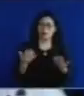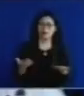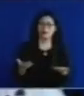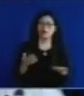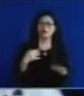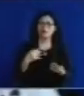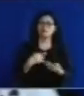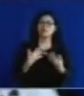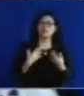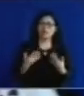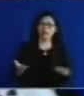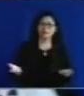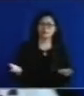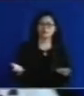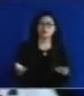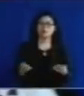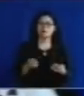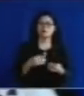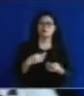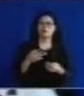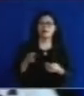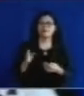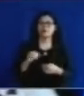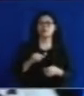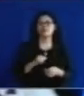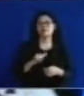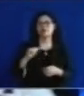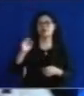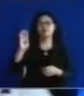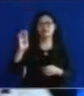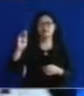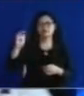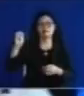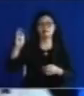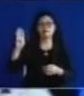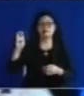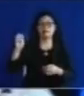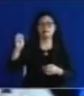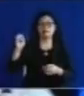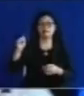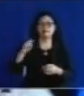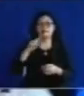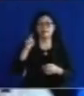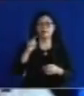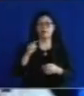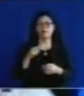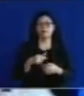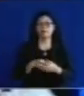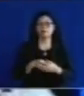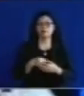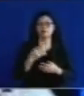kami ikhlas pengabdian untuk rakyat Brebes dalam rangka menuju makmur. Yang kami tanyakan pada saudara, saudara